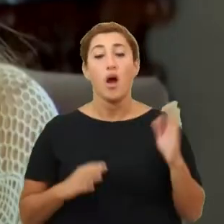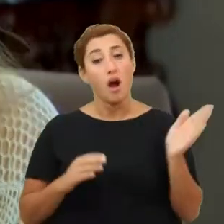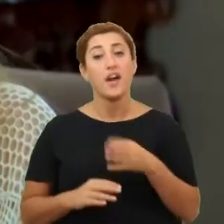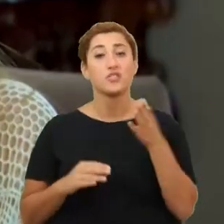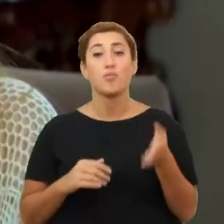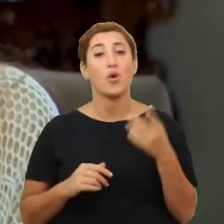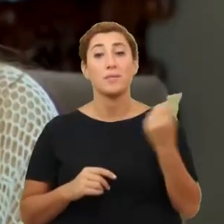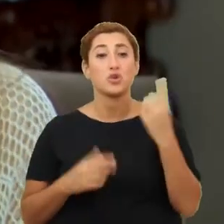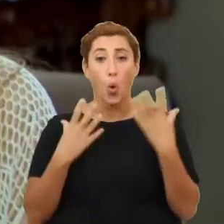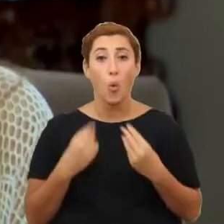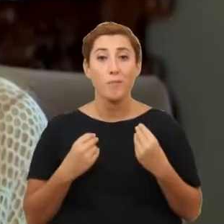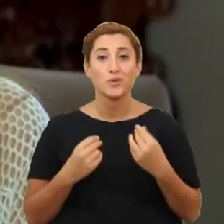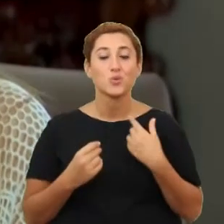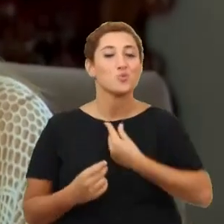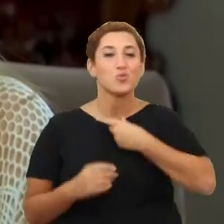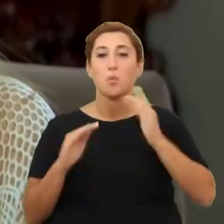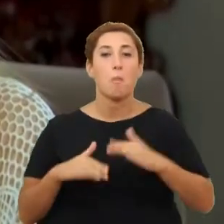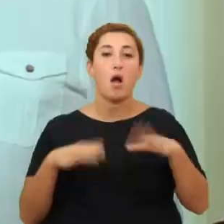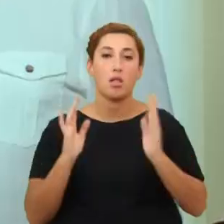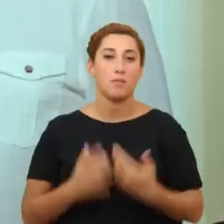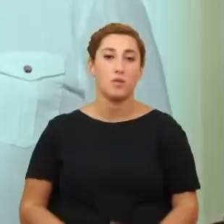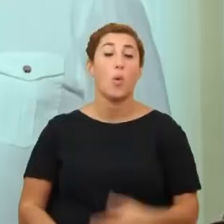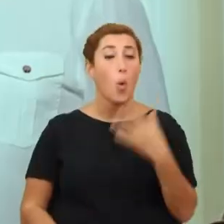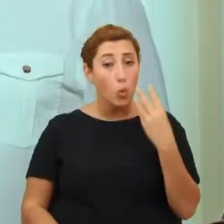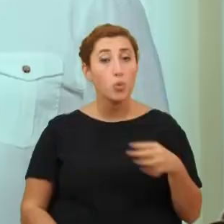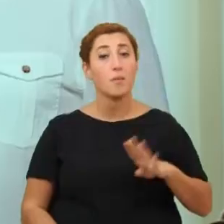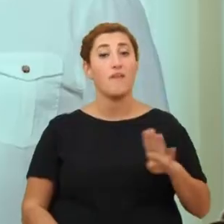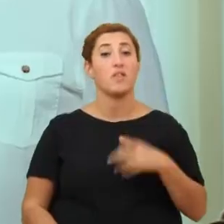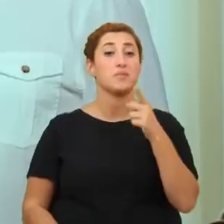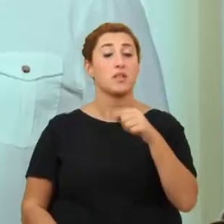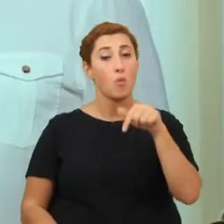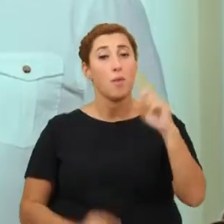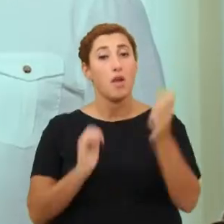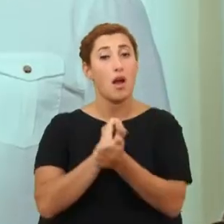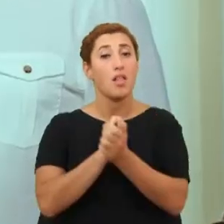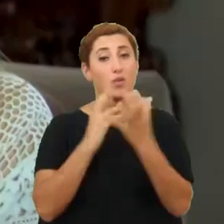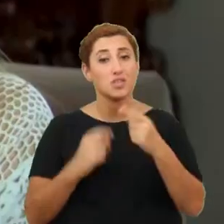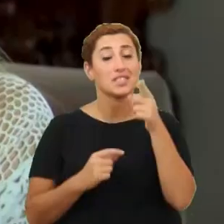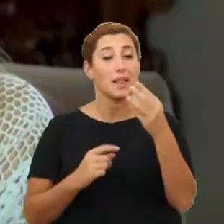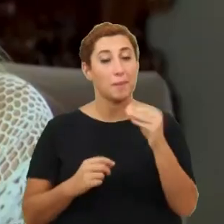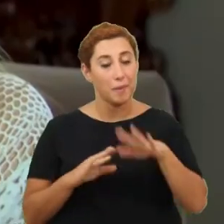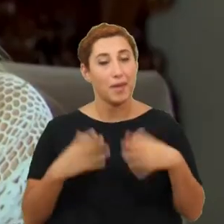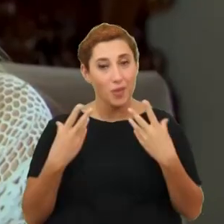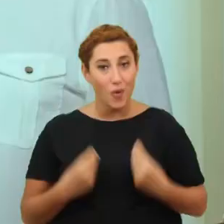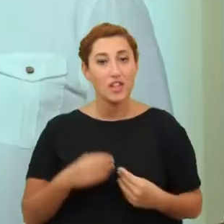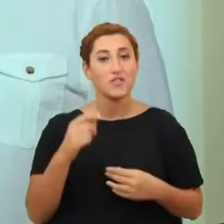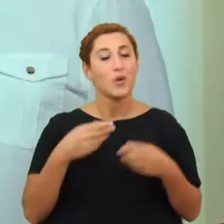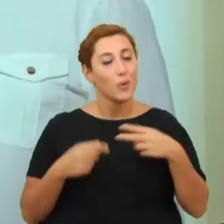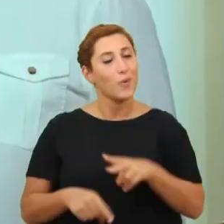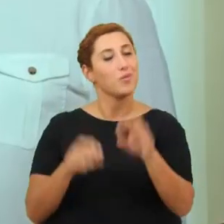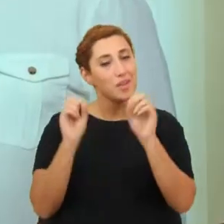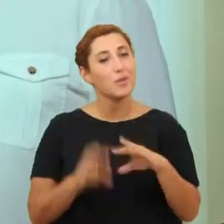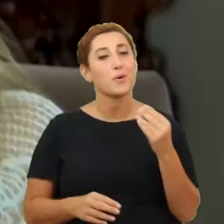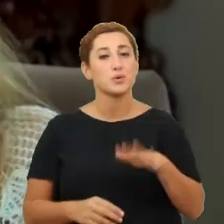Ayrıca artık böyle bir şeyin olmasına umudum bile kalmadı yani. Olur mu evladım? Senin de böyle bir ailen olacak. Senin de bebişin olacak. Akışına